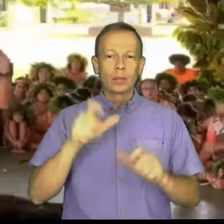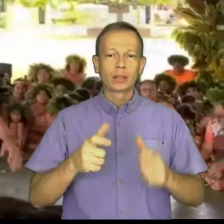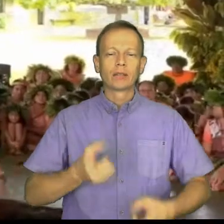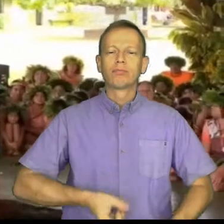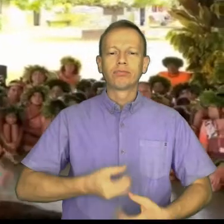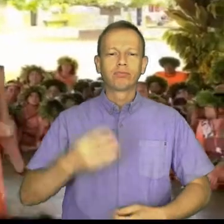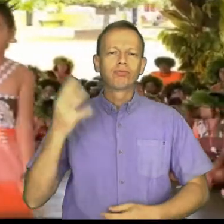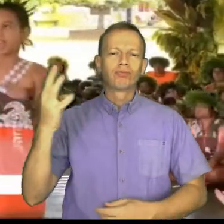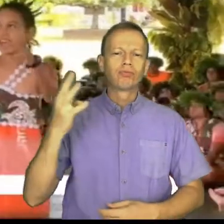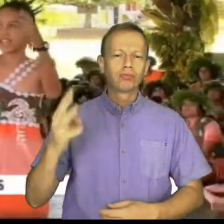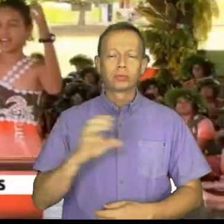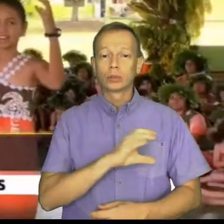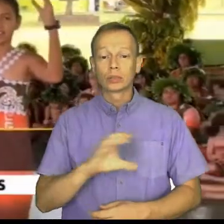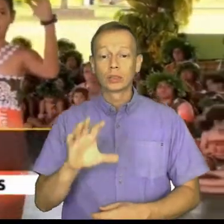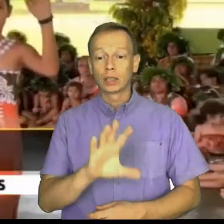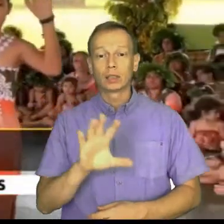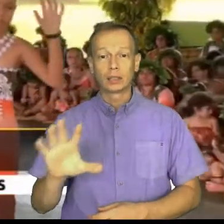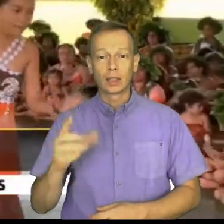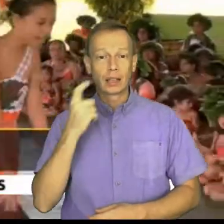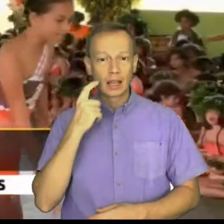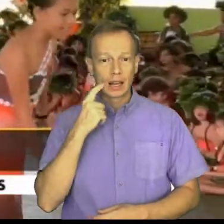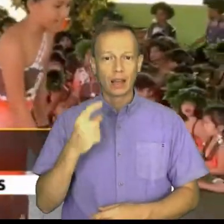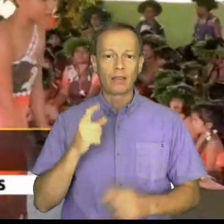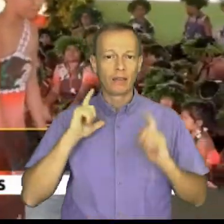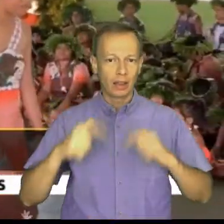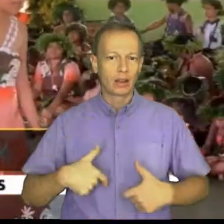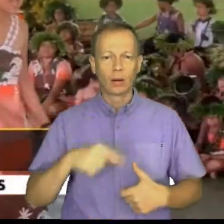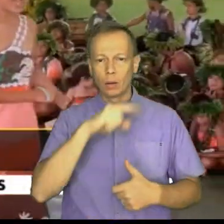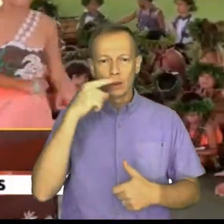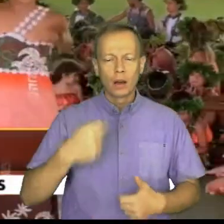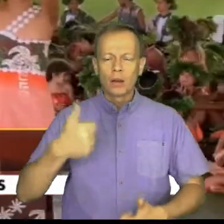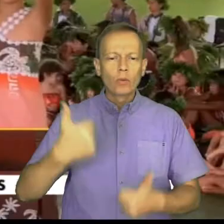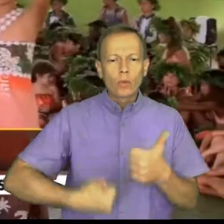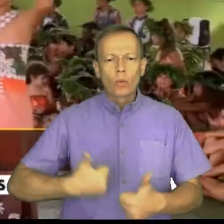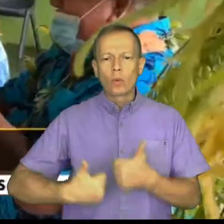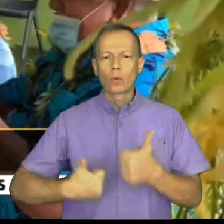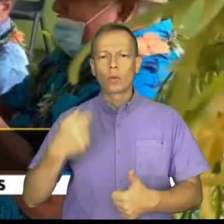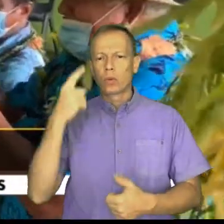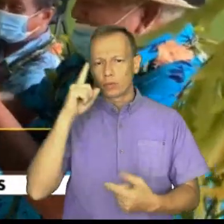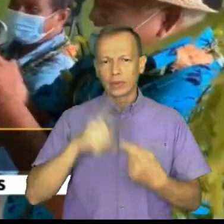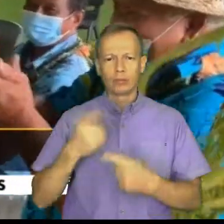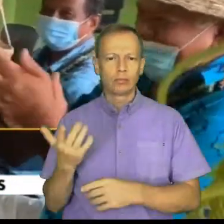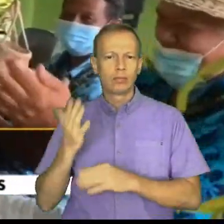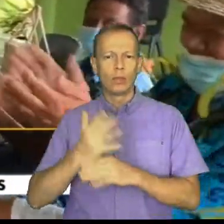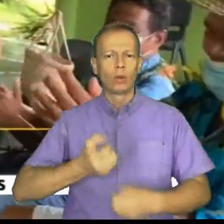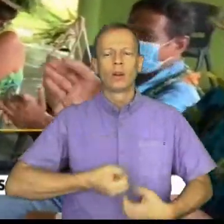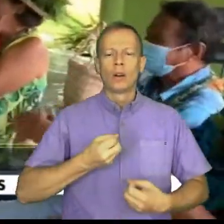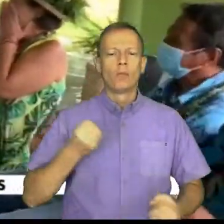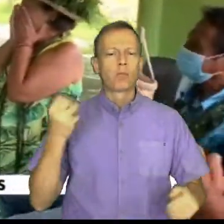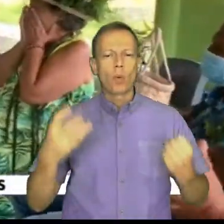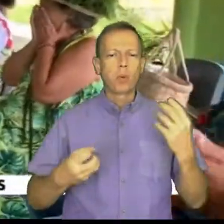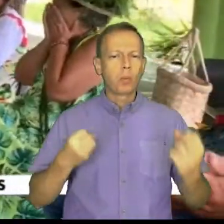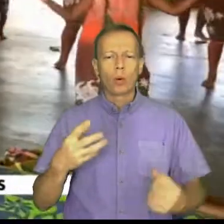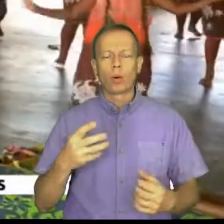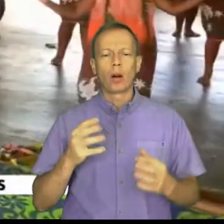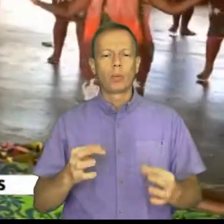du Orero. 155 élèves de l'école Matieroa de Taha'a ont rivalisé de talent pour montrer aux